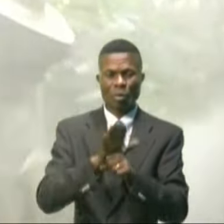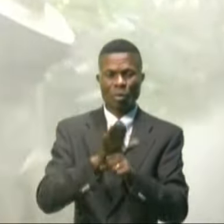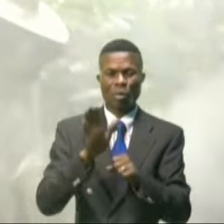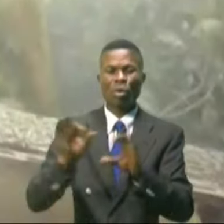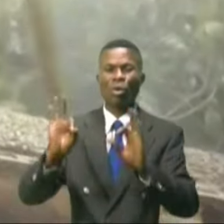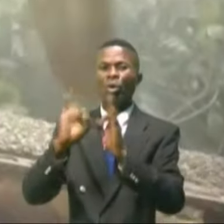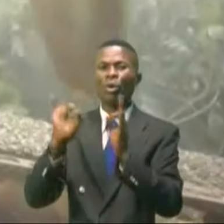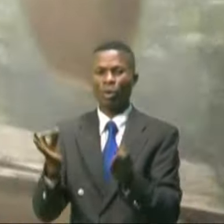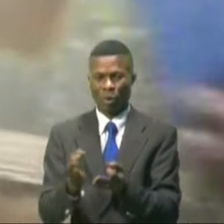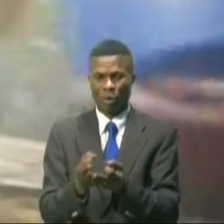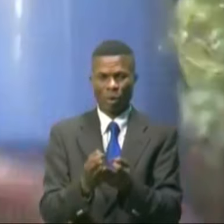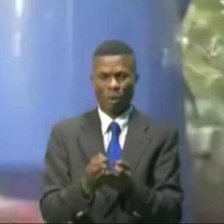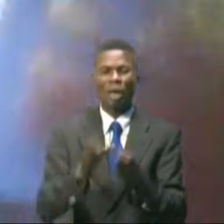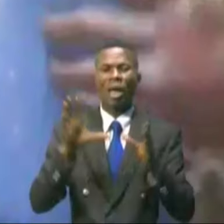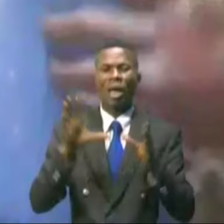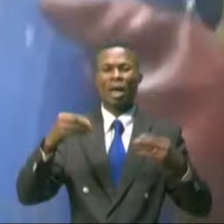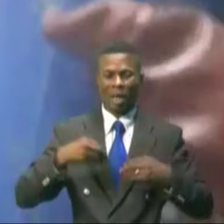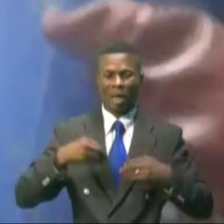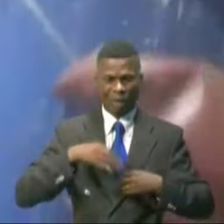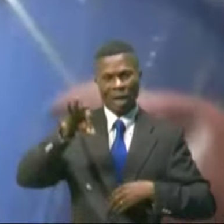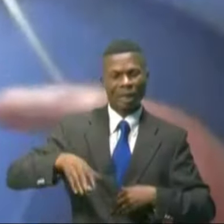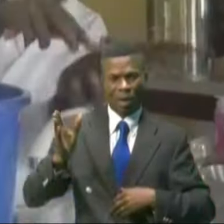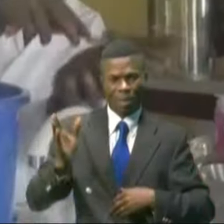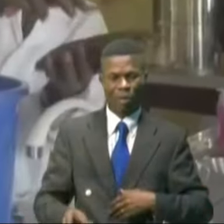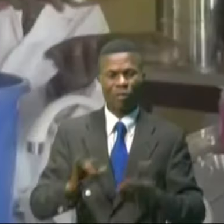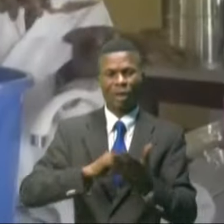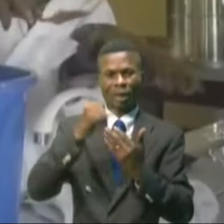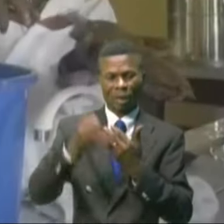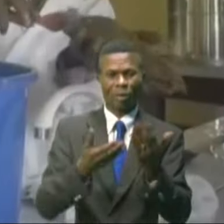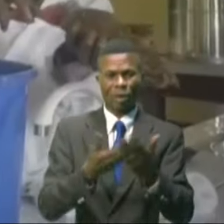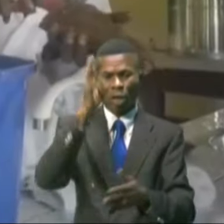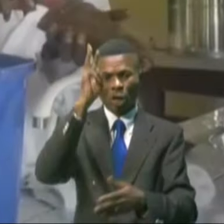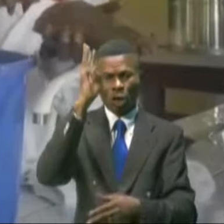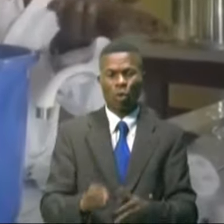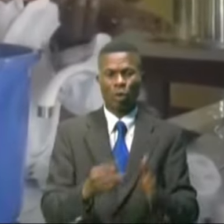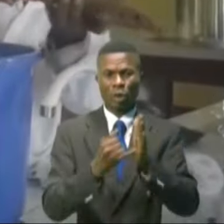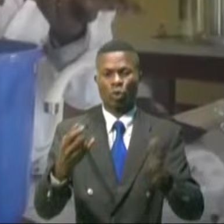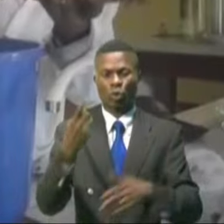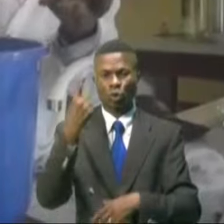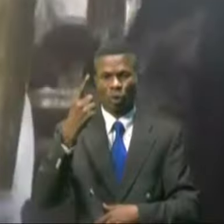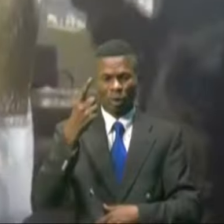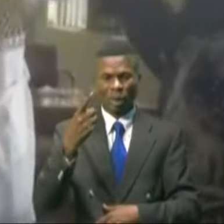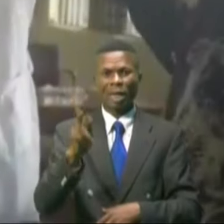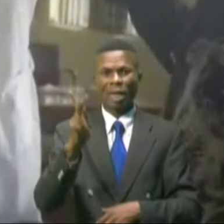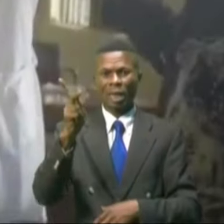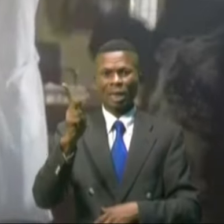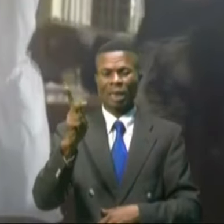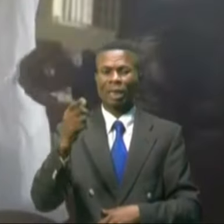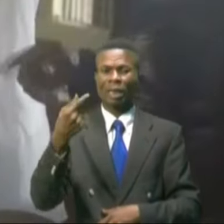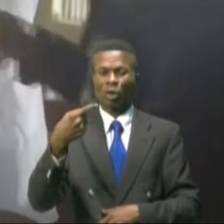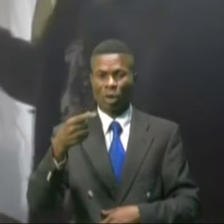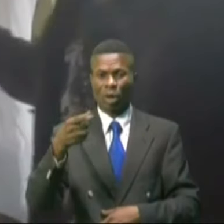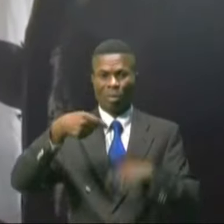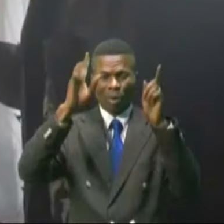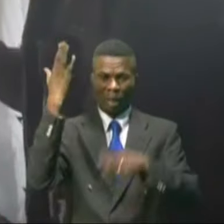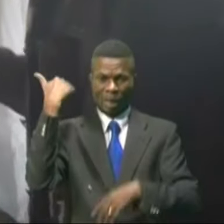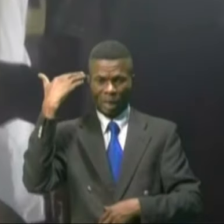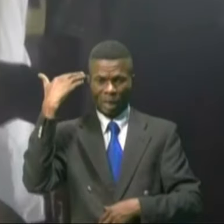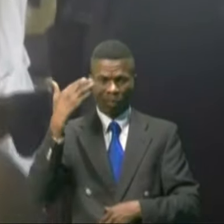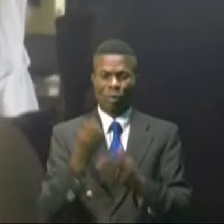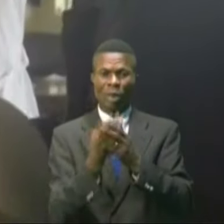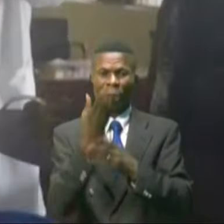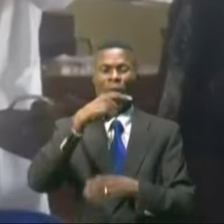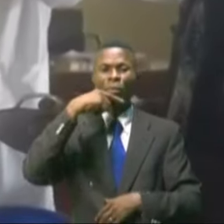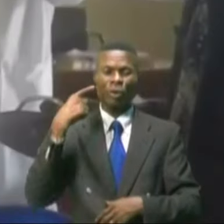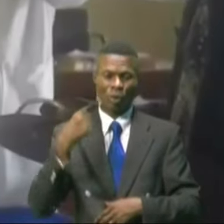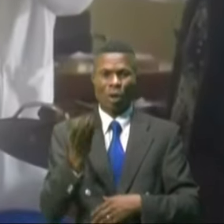familles, reconnaît l'une des bénéficiaires de ces projets. De 871 kg l'année écoulée, la production du miel